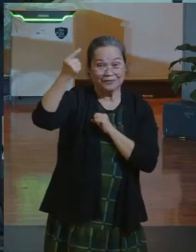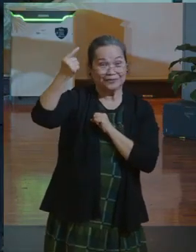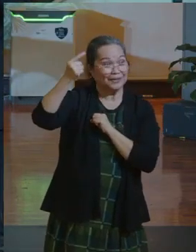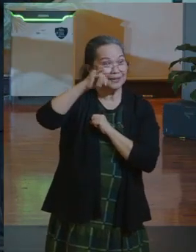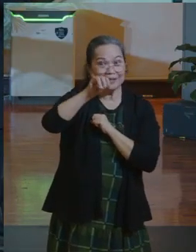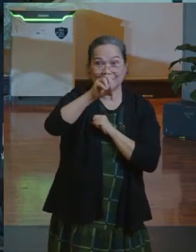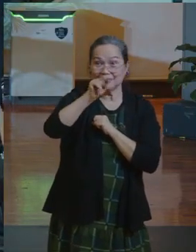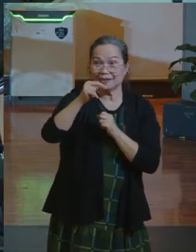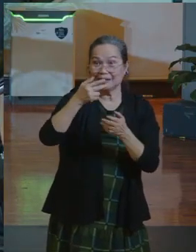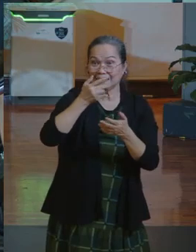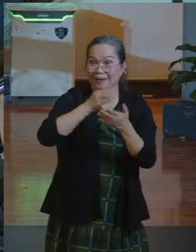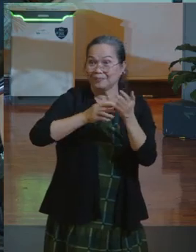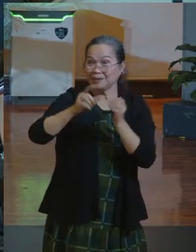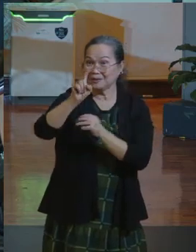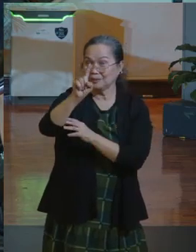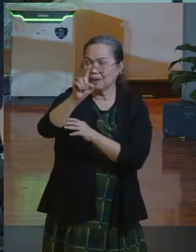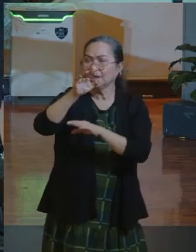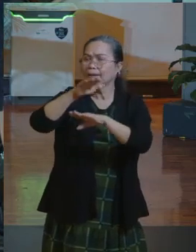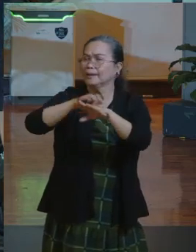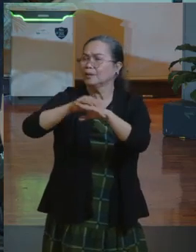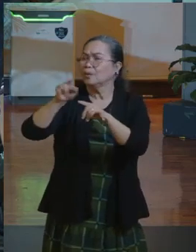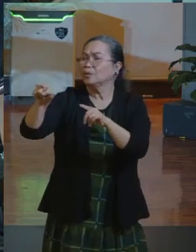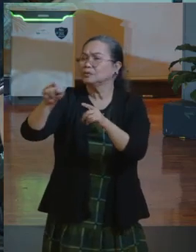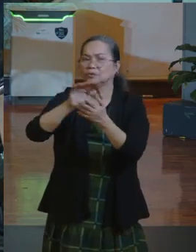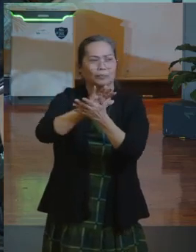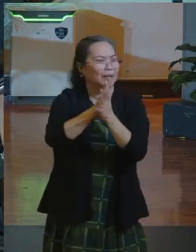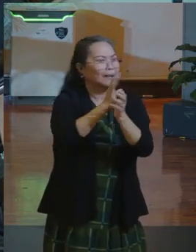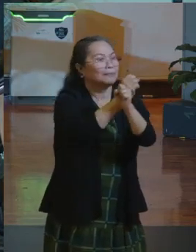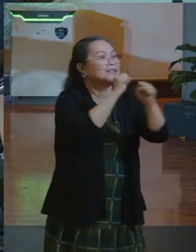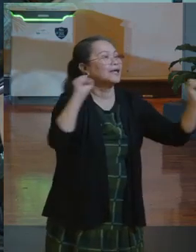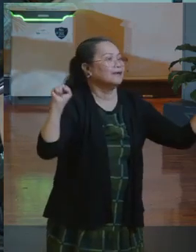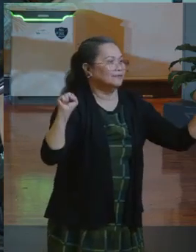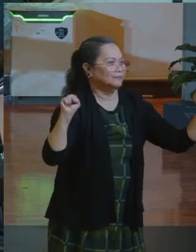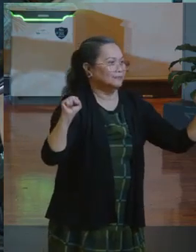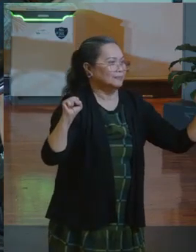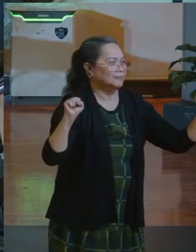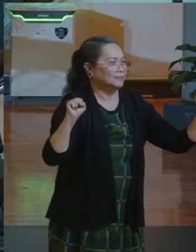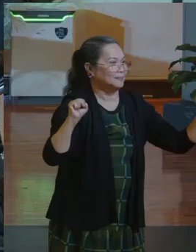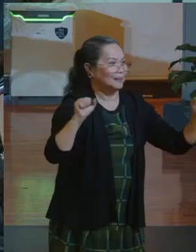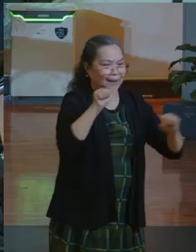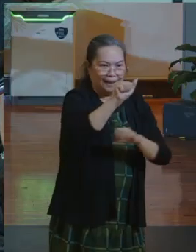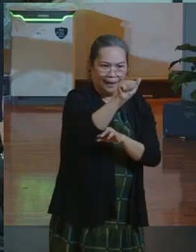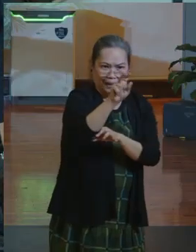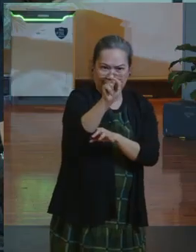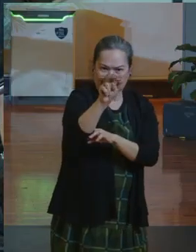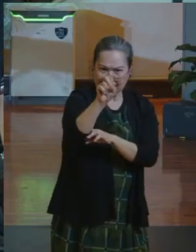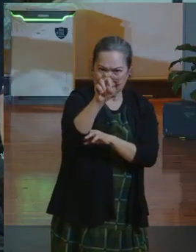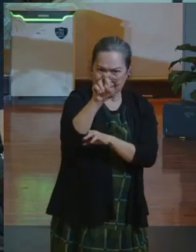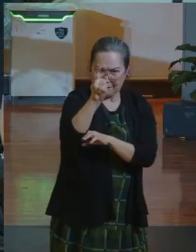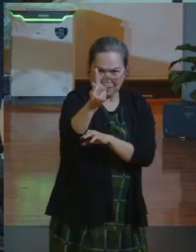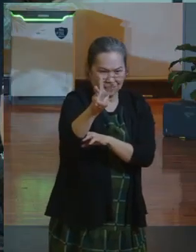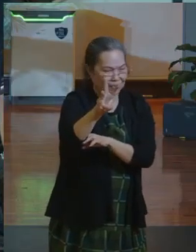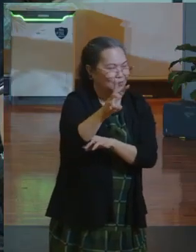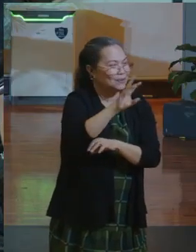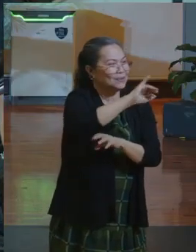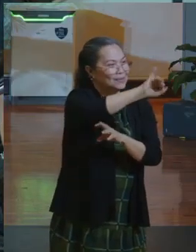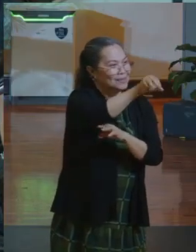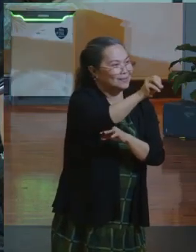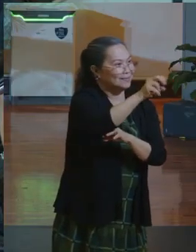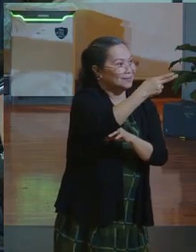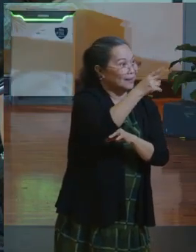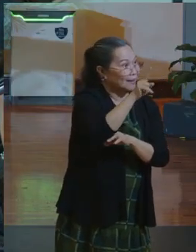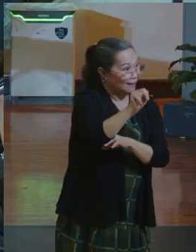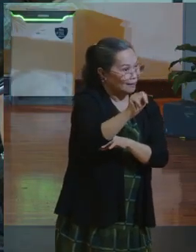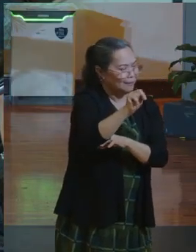John chapter 1, they were called to salvation. Si Andrew muna, si John, sumunod